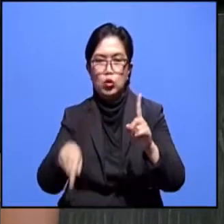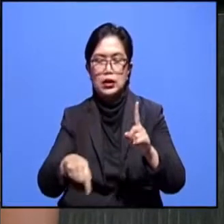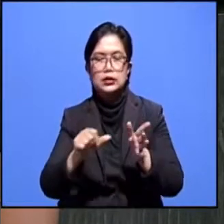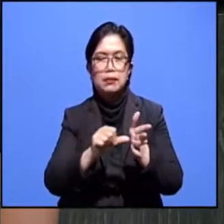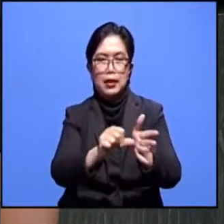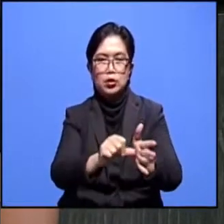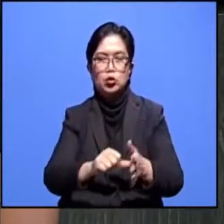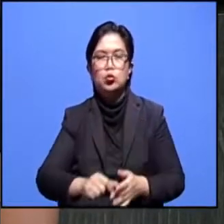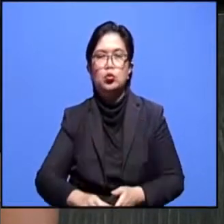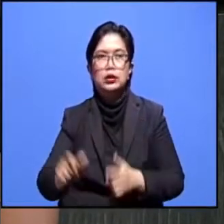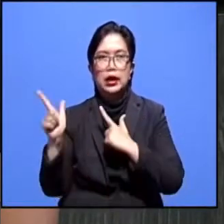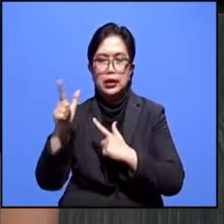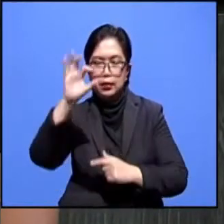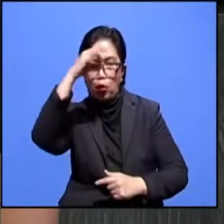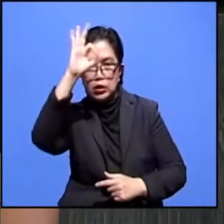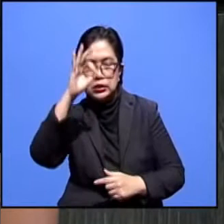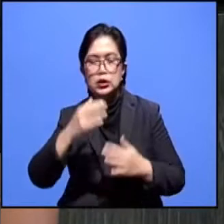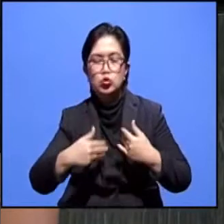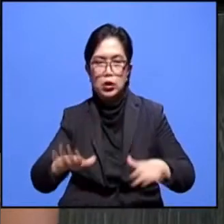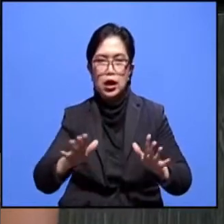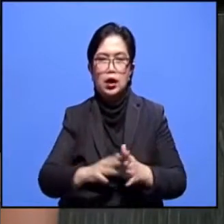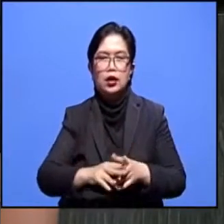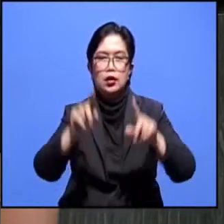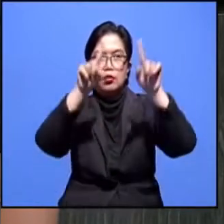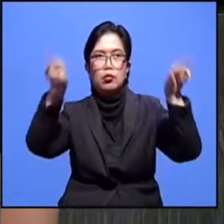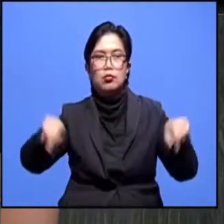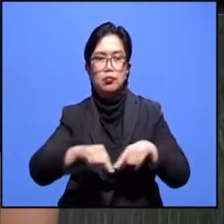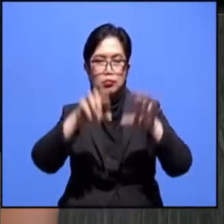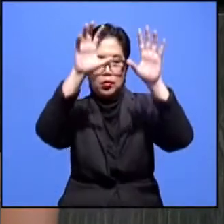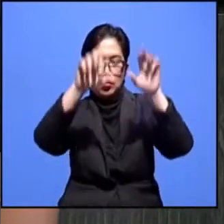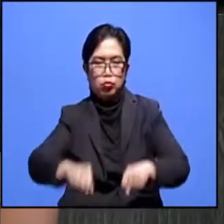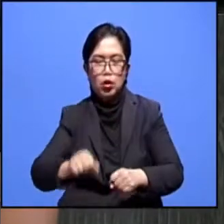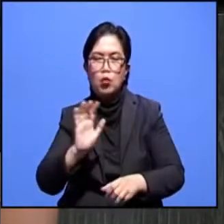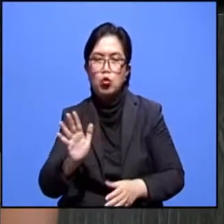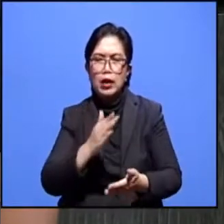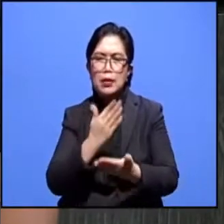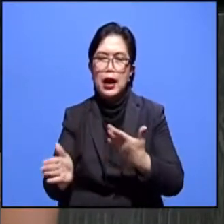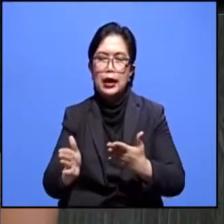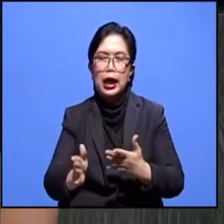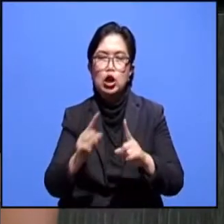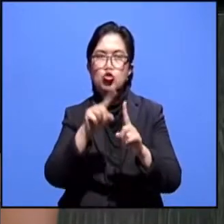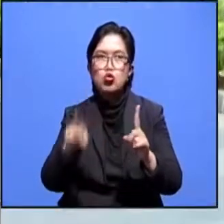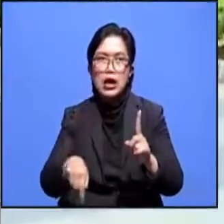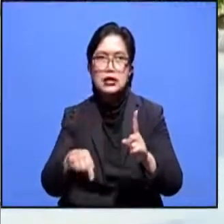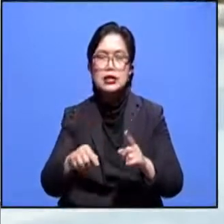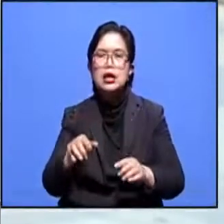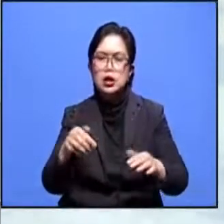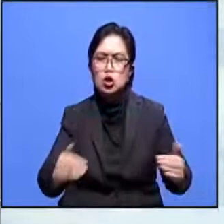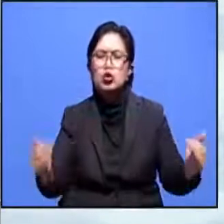Polri. Jadi menurunkan baliho itu saya kira bukan melanggar tupoksi, tapi sesuai dengan undang-undang yang mengatur TNI.